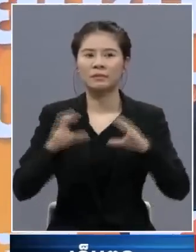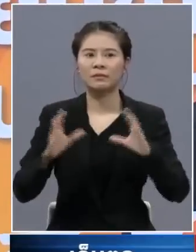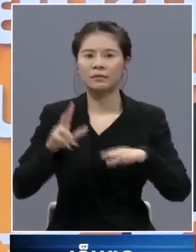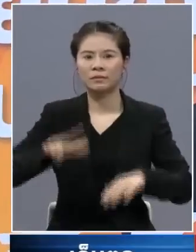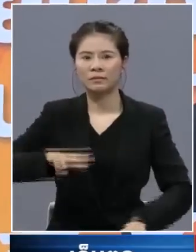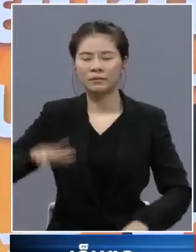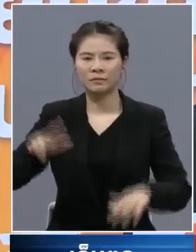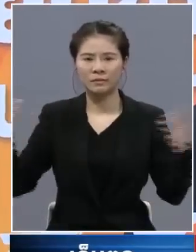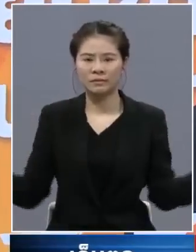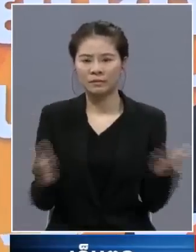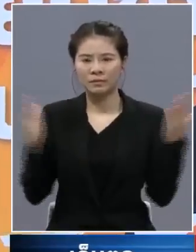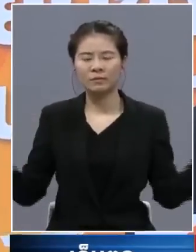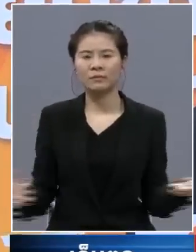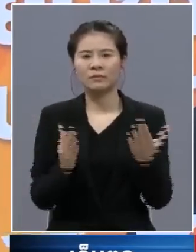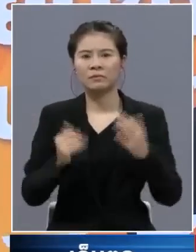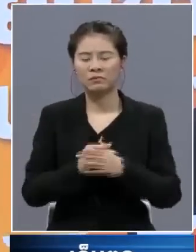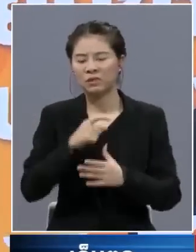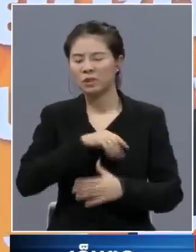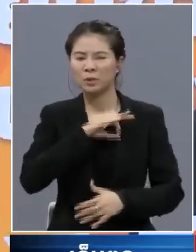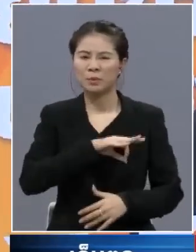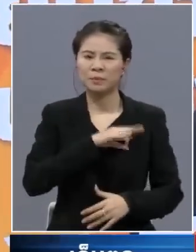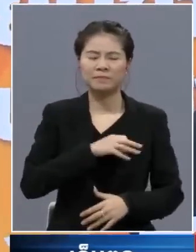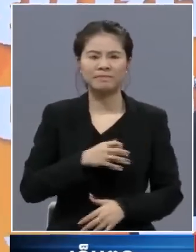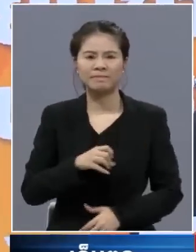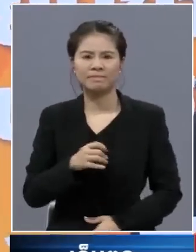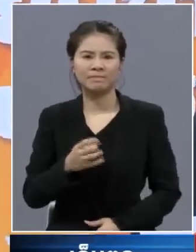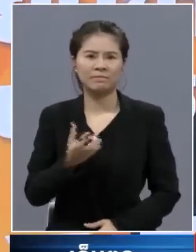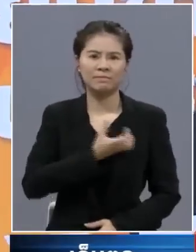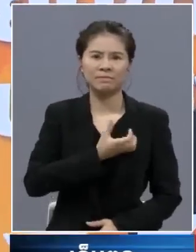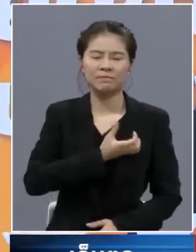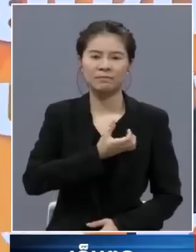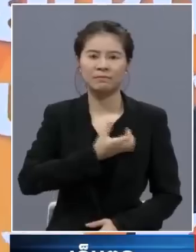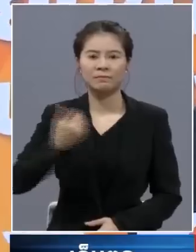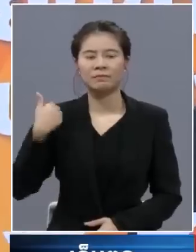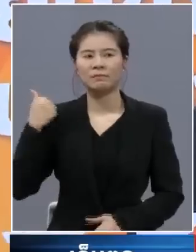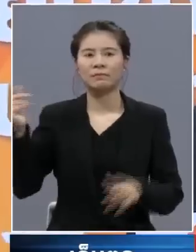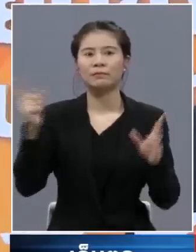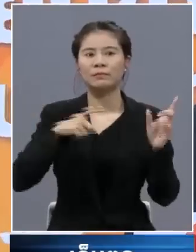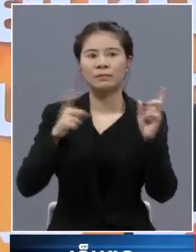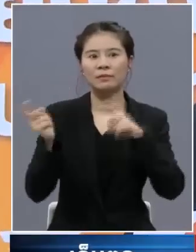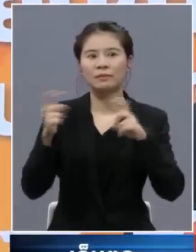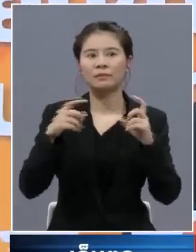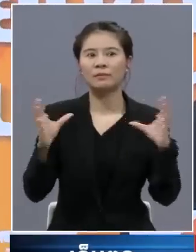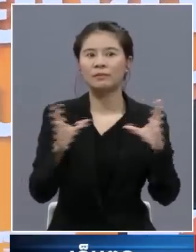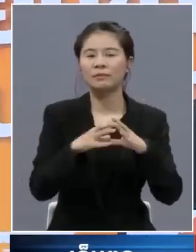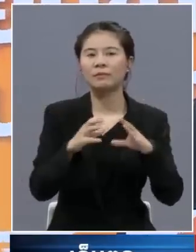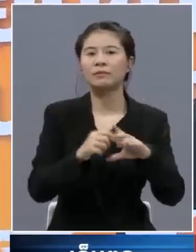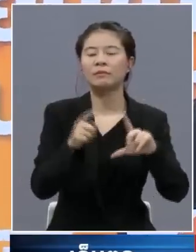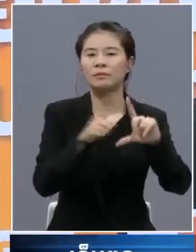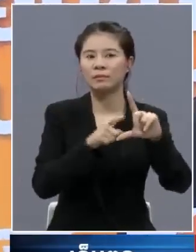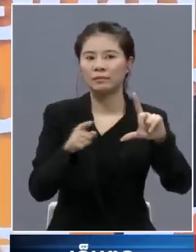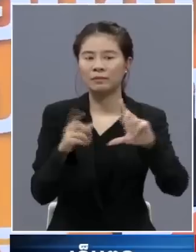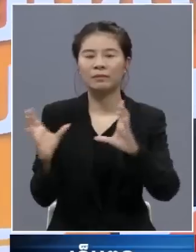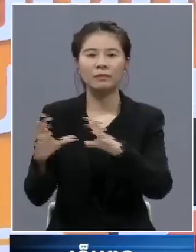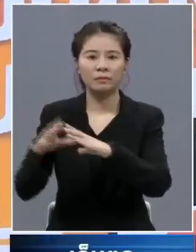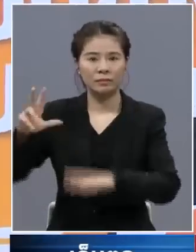อ้โหเกินไปหรือเปล่าเนี่ย เป็นวิวาทะกันนะฮะของลูกพรรคทั้งก้าวไกลแล้วก็เพื่อไทย ใช่ครับ หล